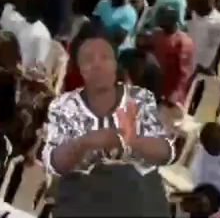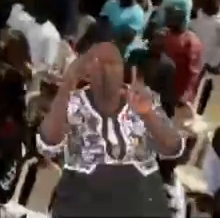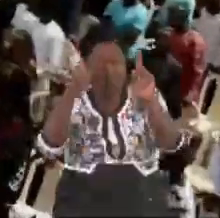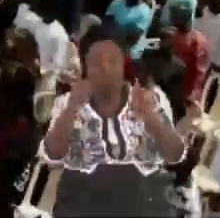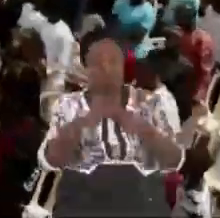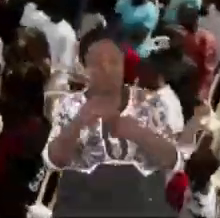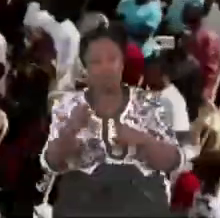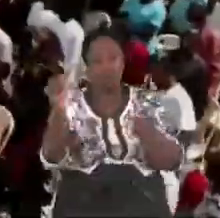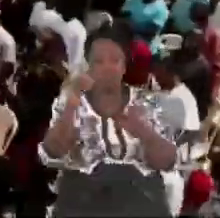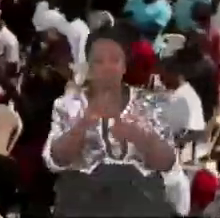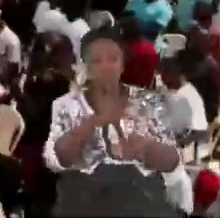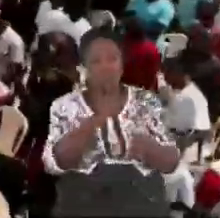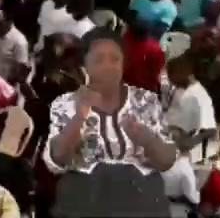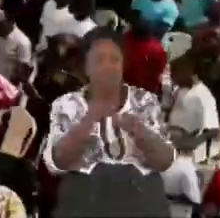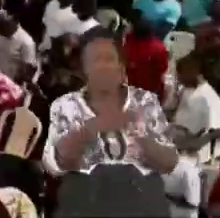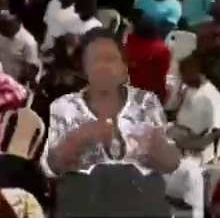davantage.